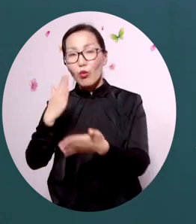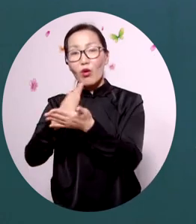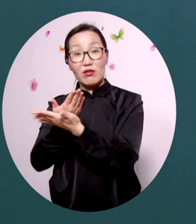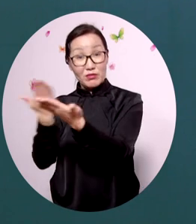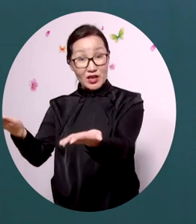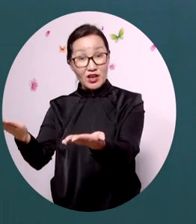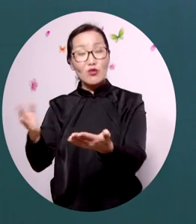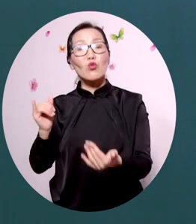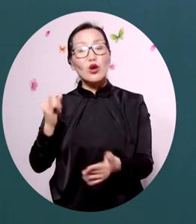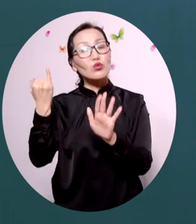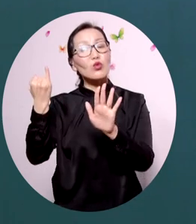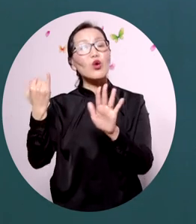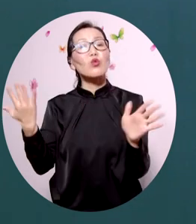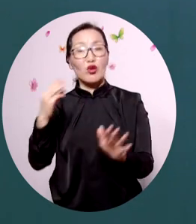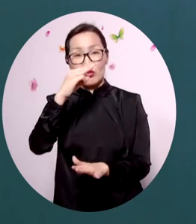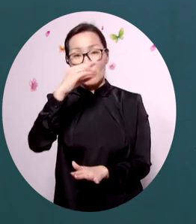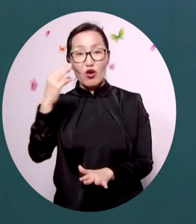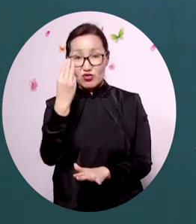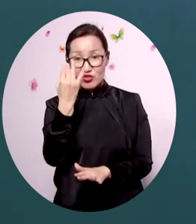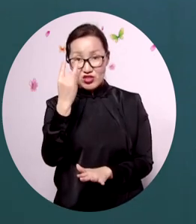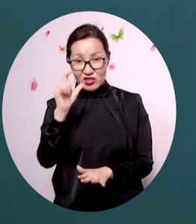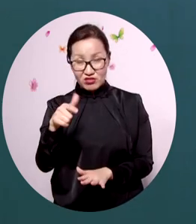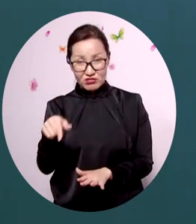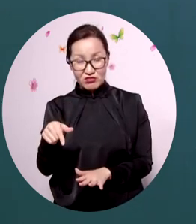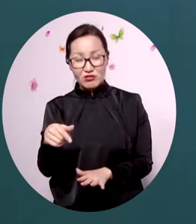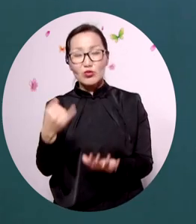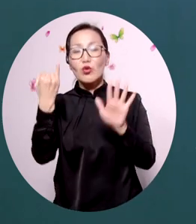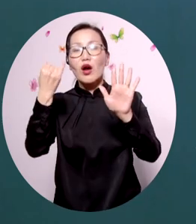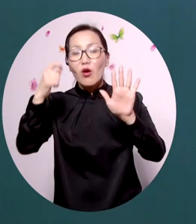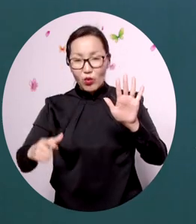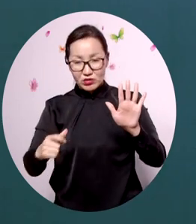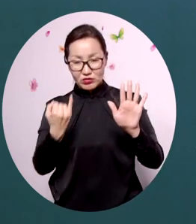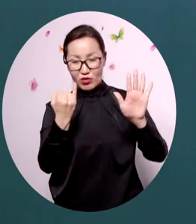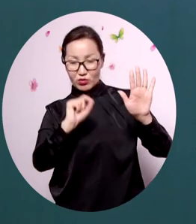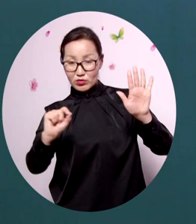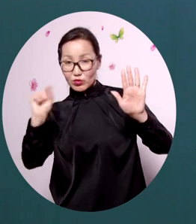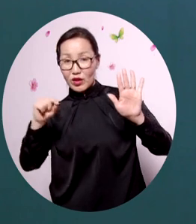За тоошрох гэдгийг багш нь тээшгээ давчилчихье. Давч чиглэл учраас 6 хүүхэд.